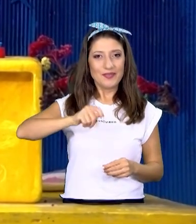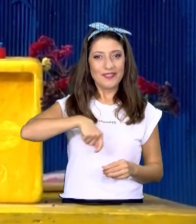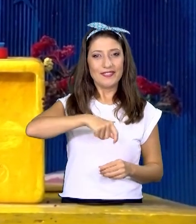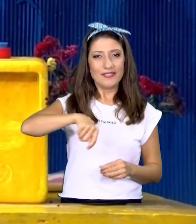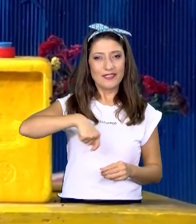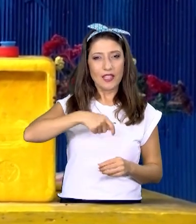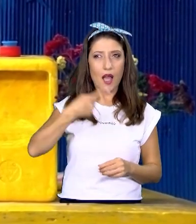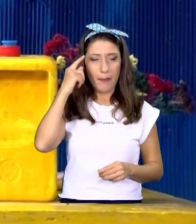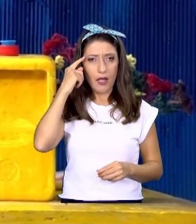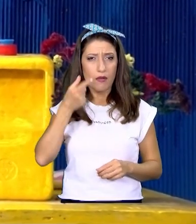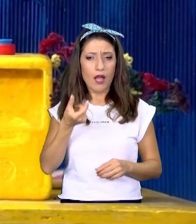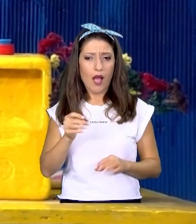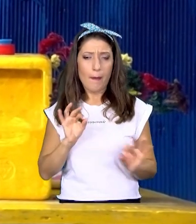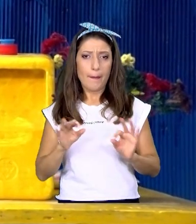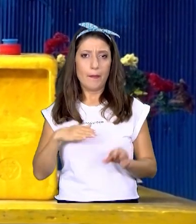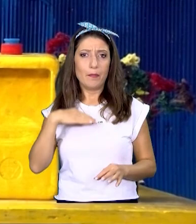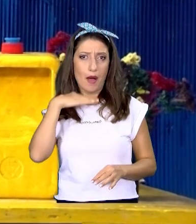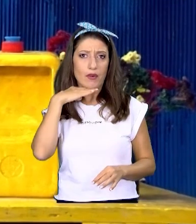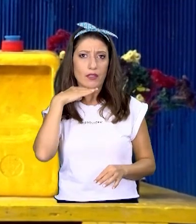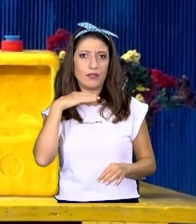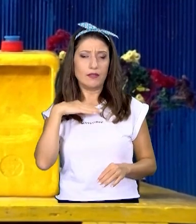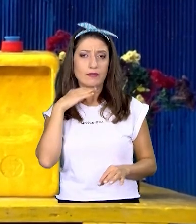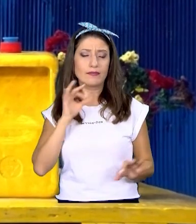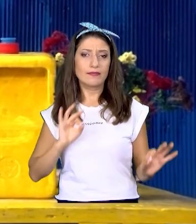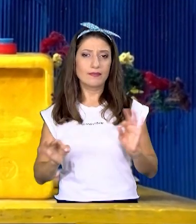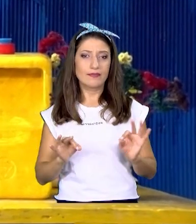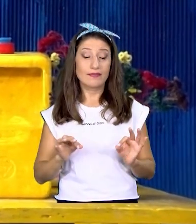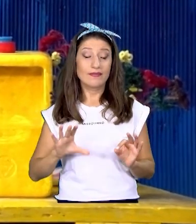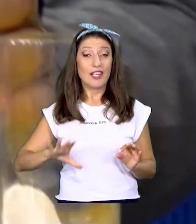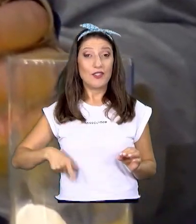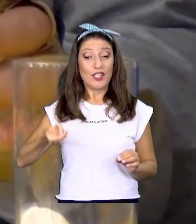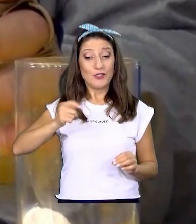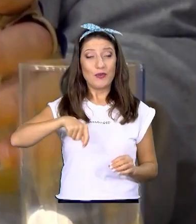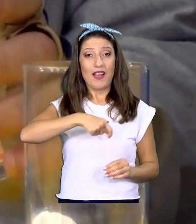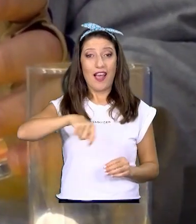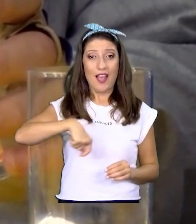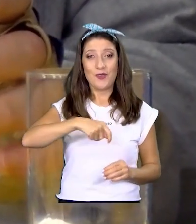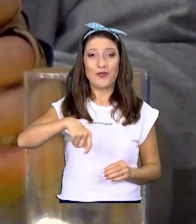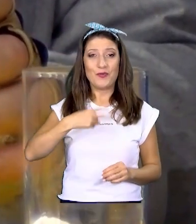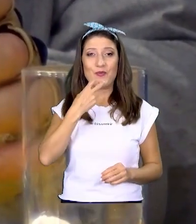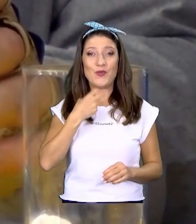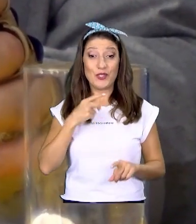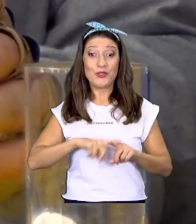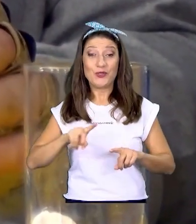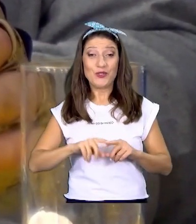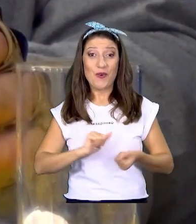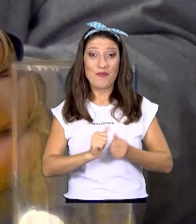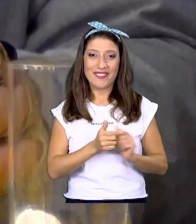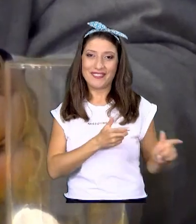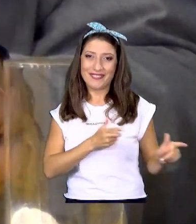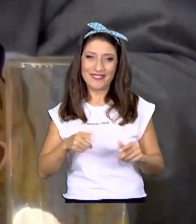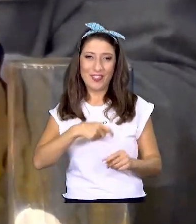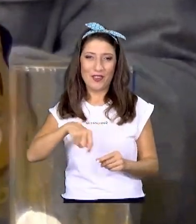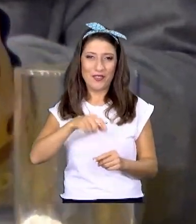ահա, կարծում եմ այսքանը բավական է, այո, բավական է, խառնում եք և մուլտֆիլմը ուր որ է